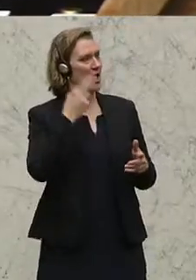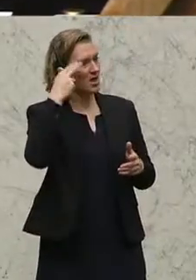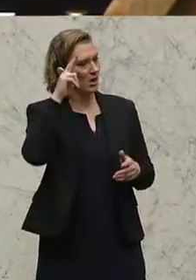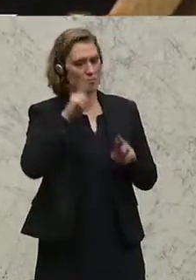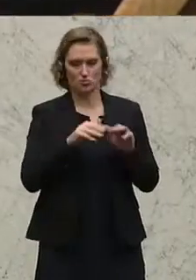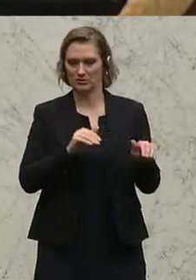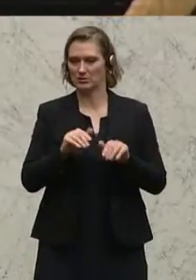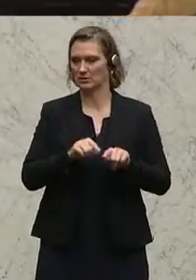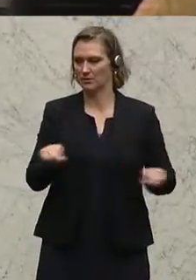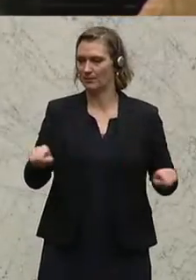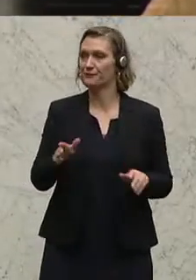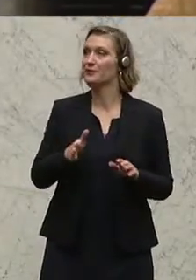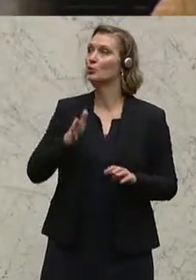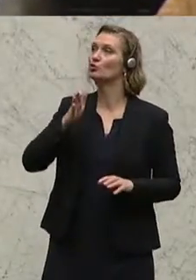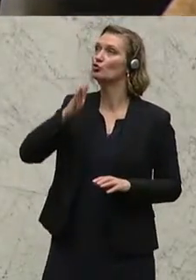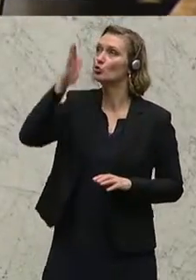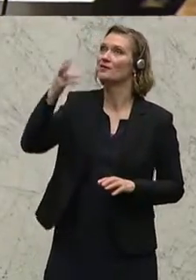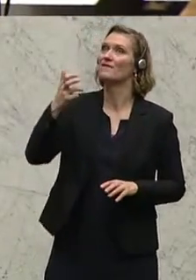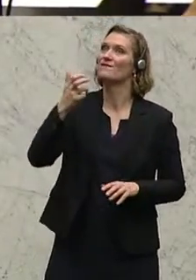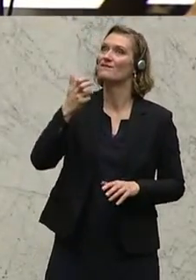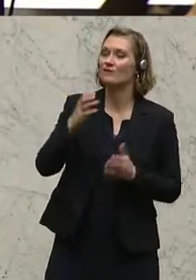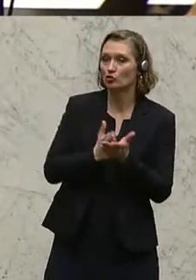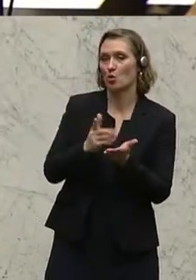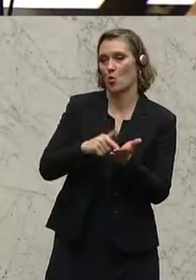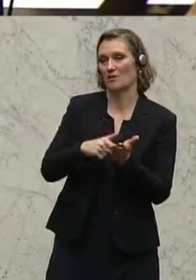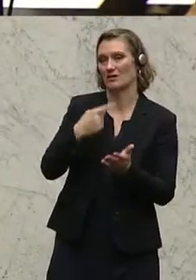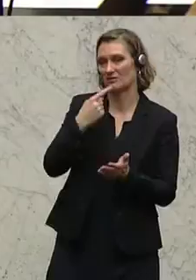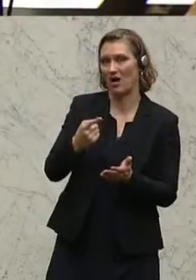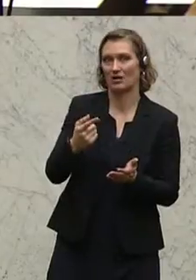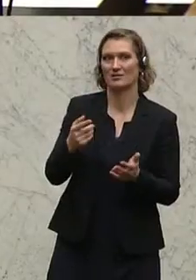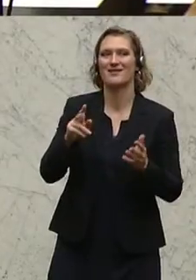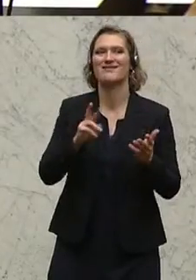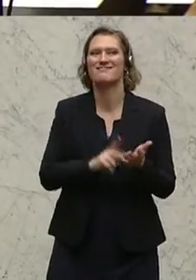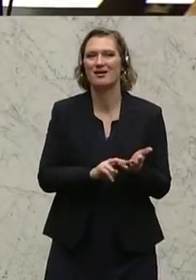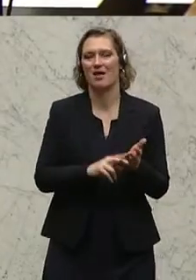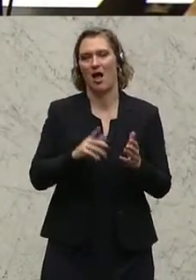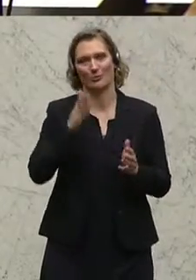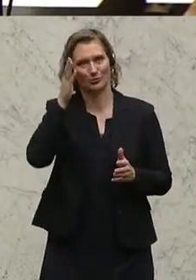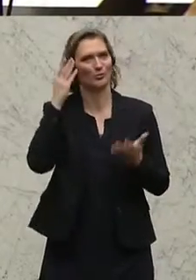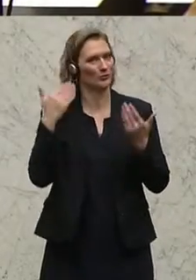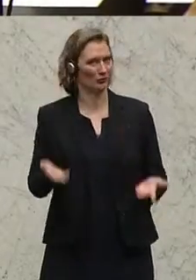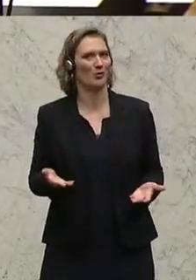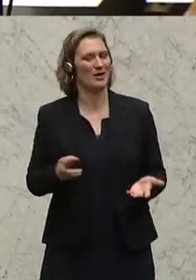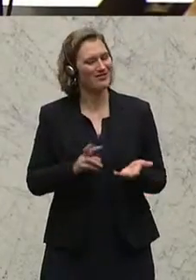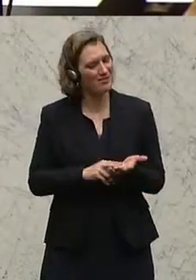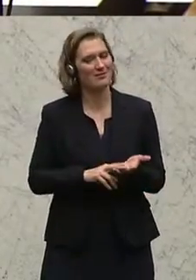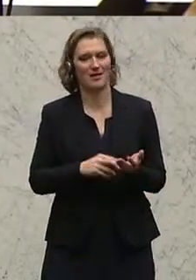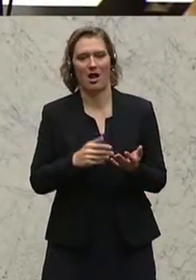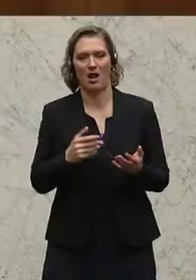Konrad Antony von der SPÖ, der letzte Redner zu diesem Tagesordnungspunkt, ist am Wort. Die Zukunft heißt